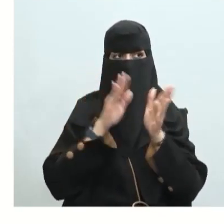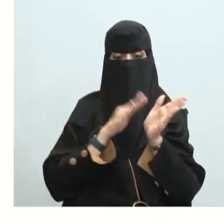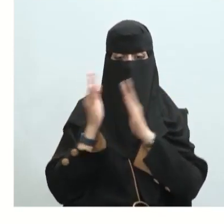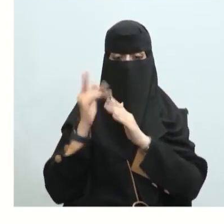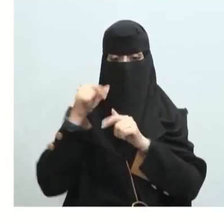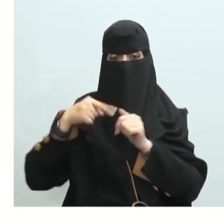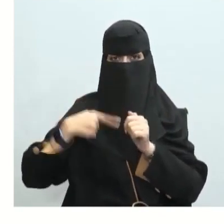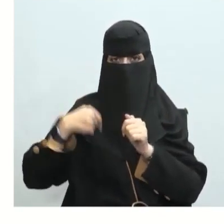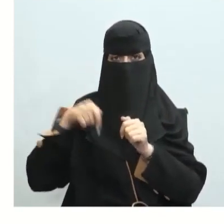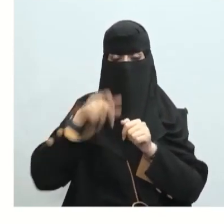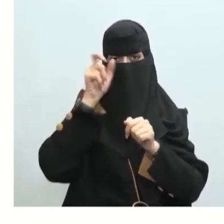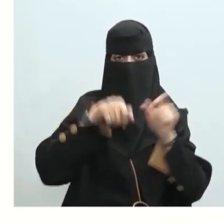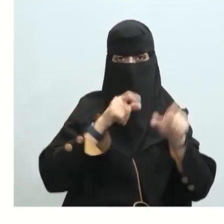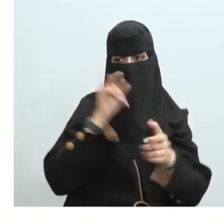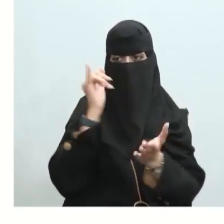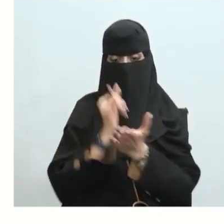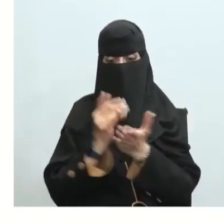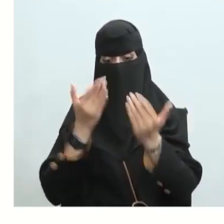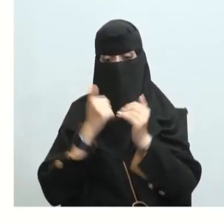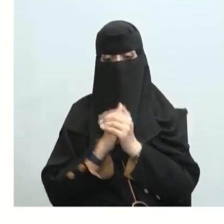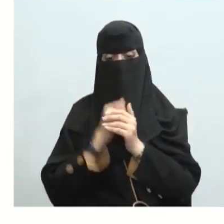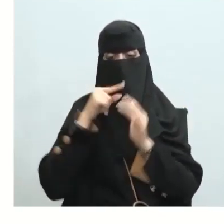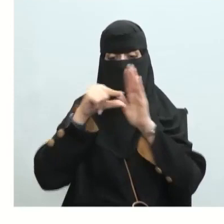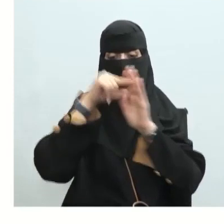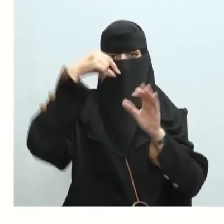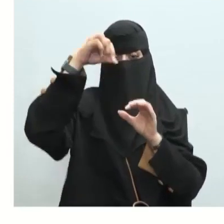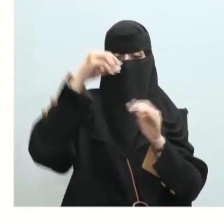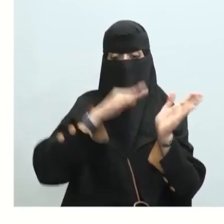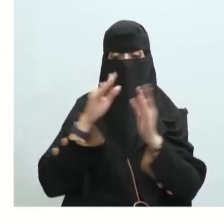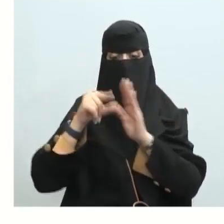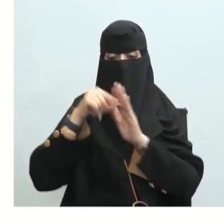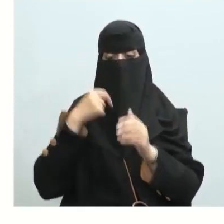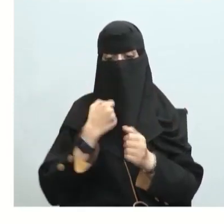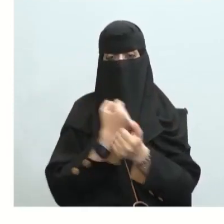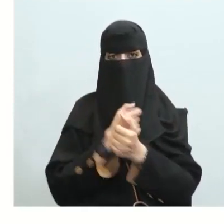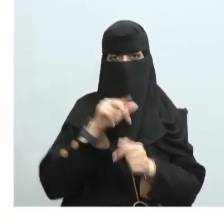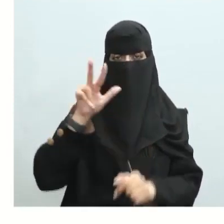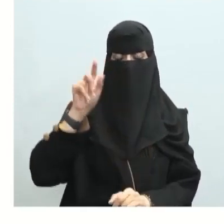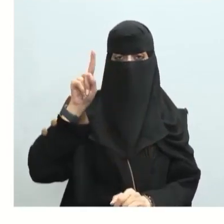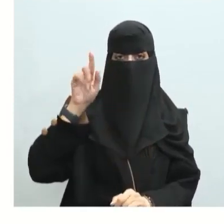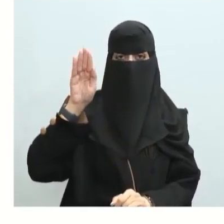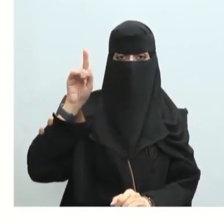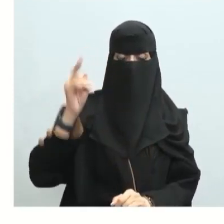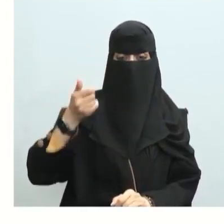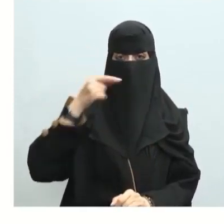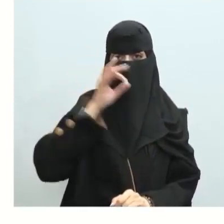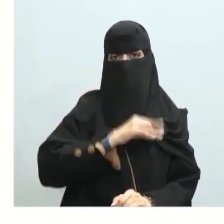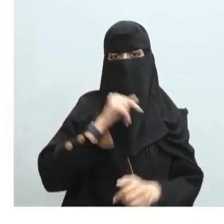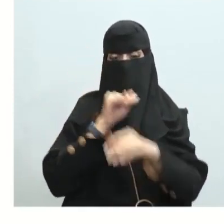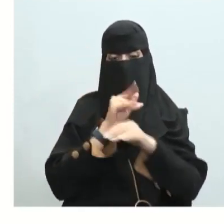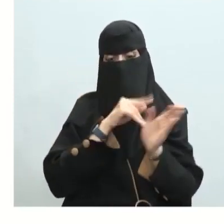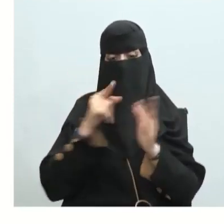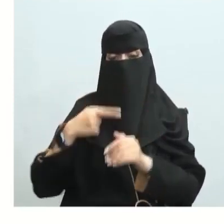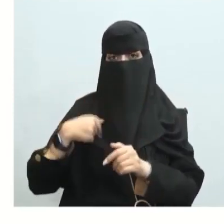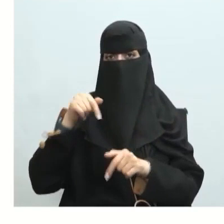ايضا اسماء الزملاء المكلفين ستاتي بها عنوان الورقه ايضا الثالثه الامن السبراني فوائده وتعلمه ايضا اسماء